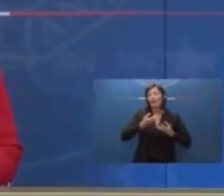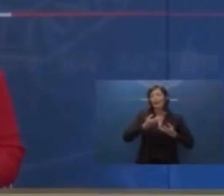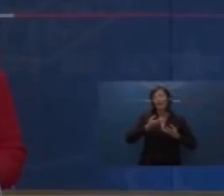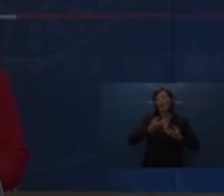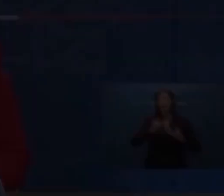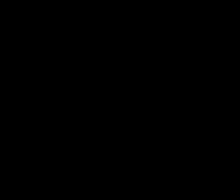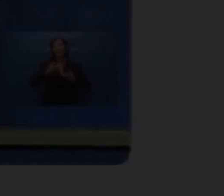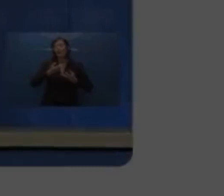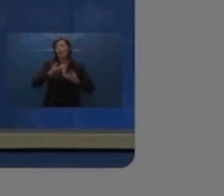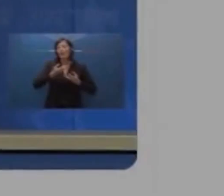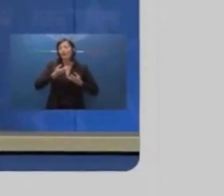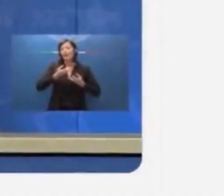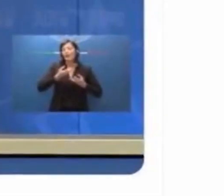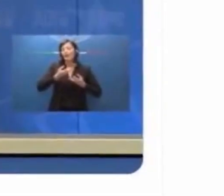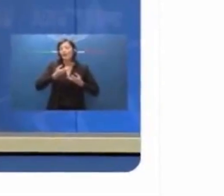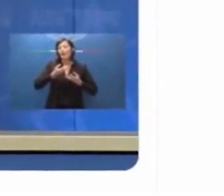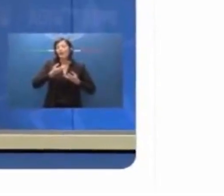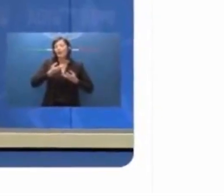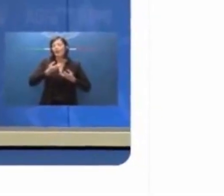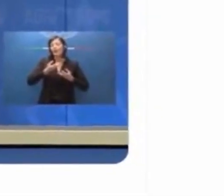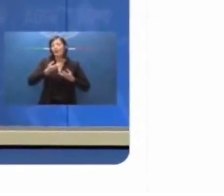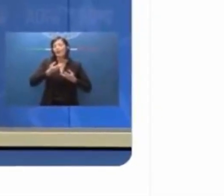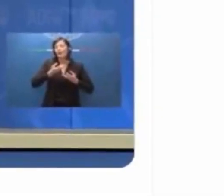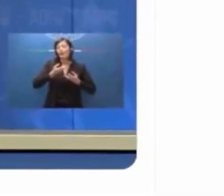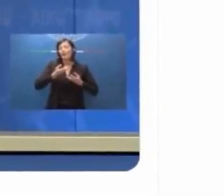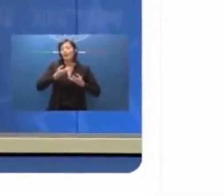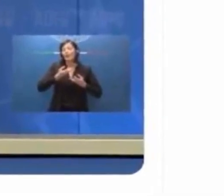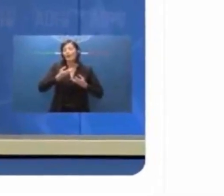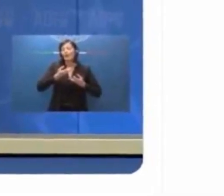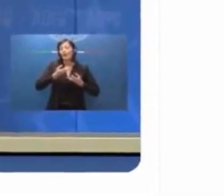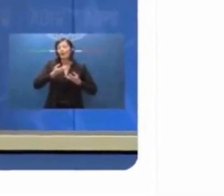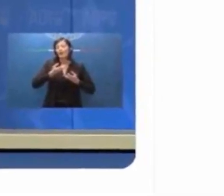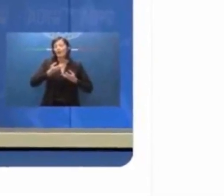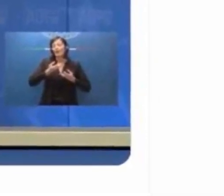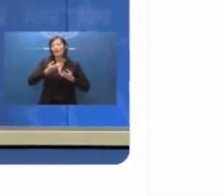Lei avrebbe reagito così su quel palco, il dibattito dopo il botta e risposta.